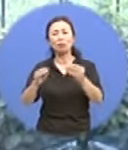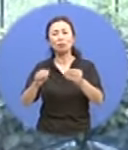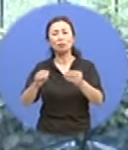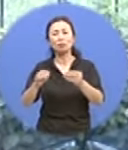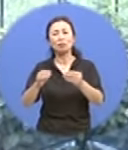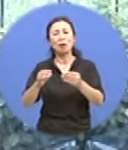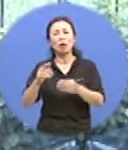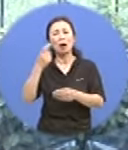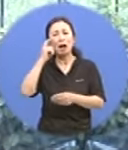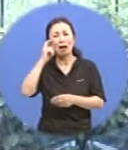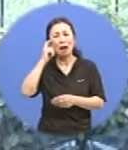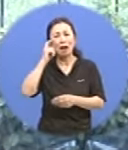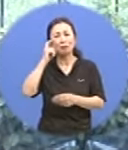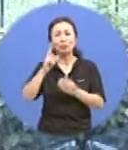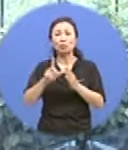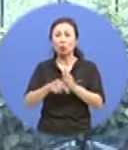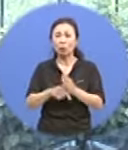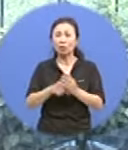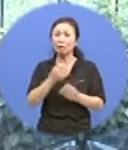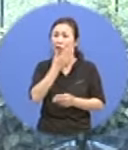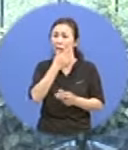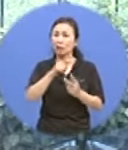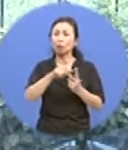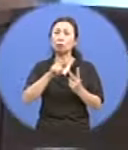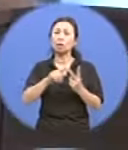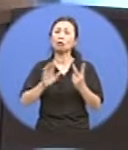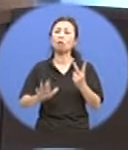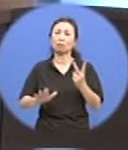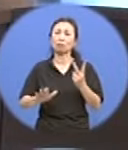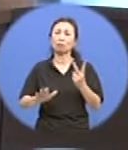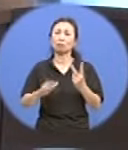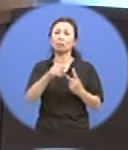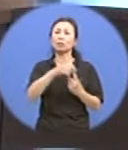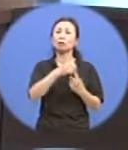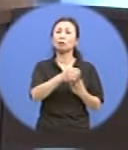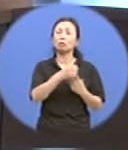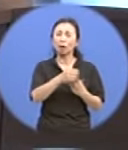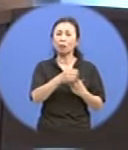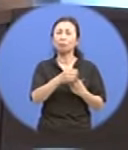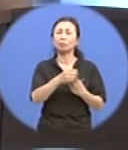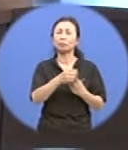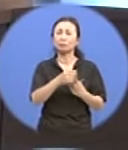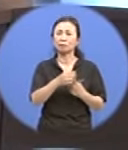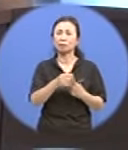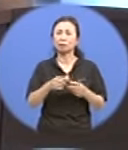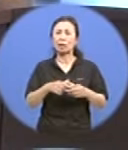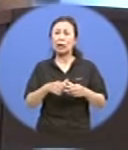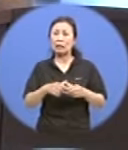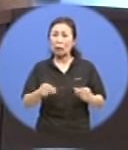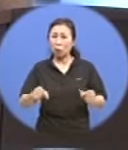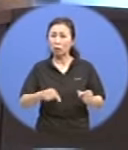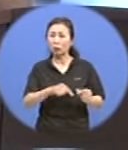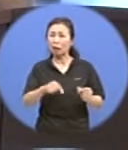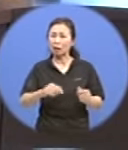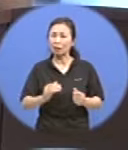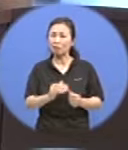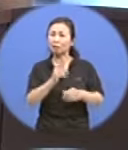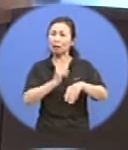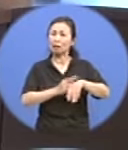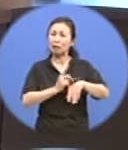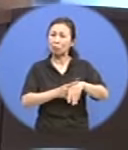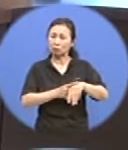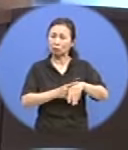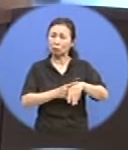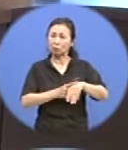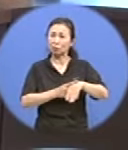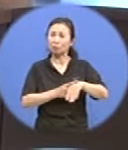と2つあると思ってるんですね。それは1つはですね、日本で培ってきている技術、例えば